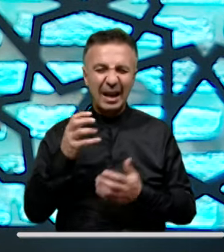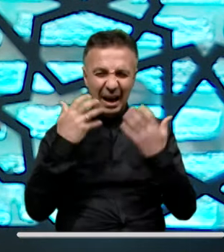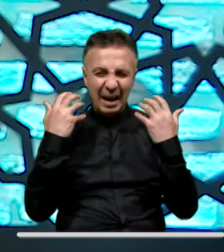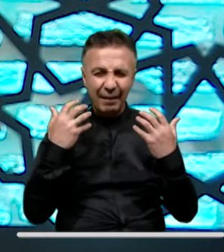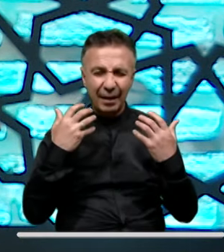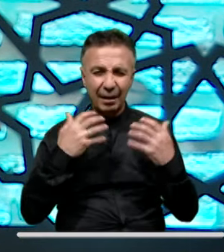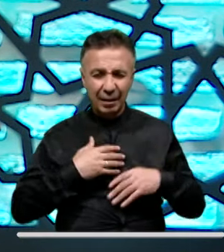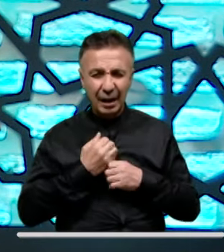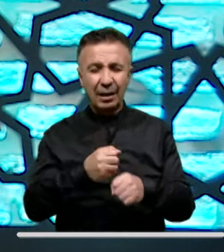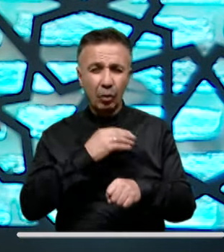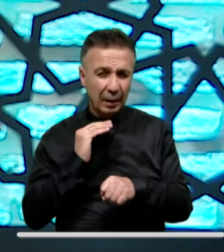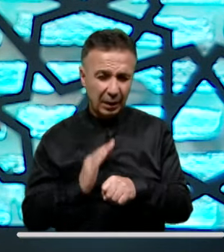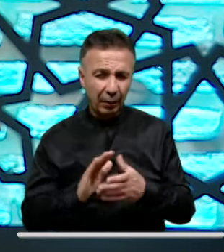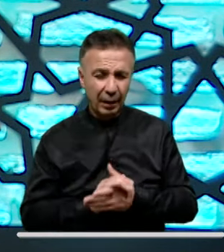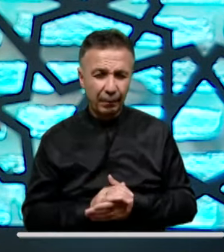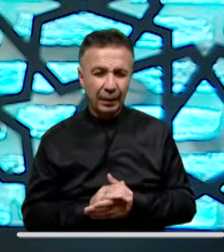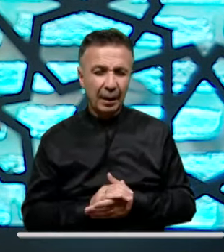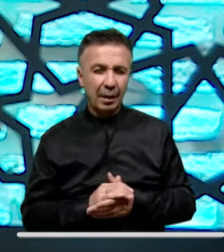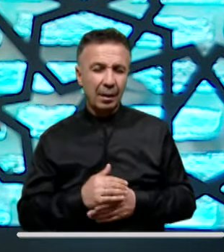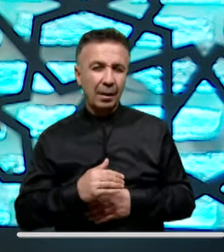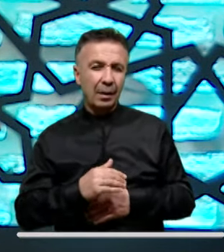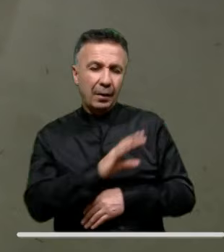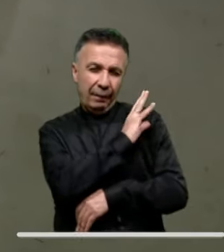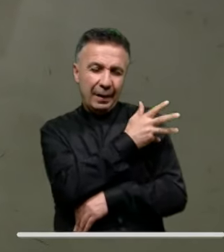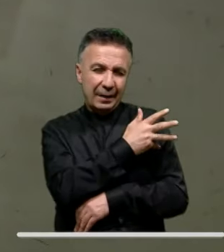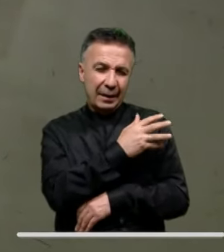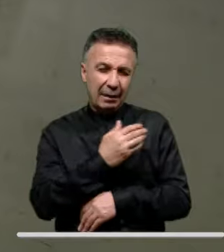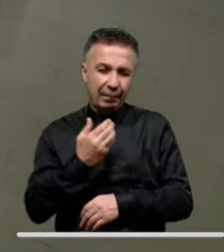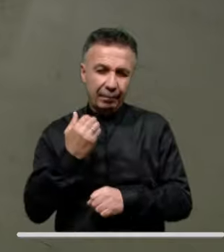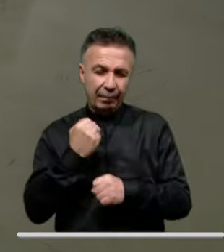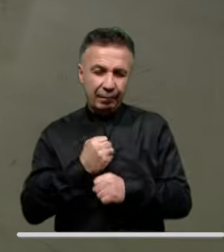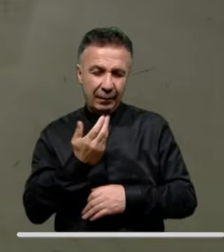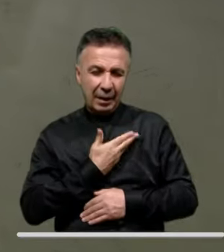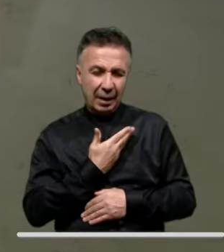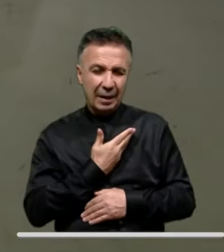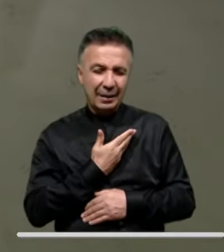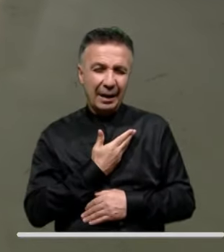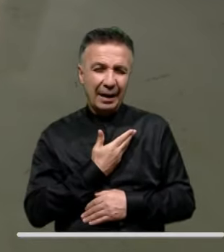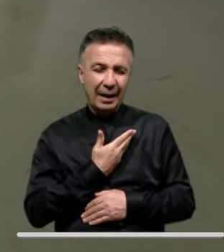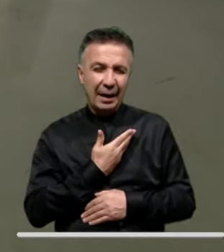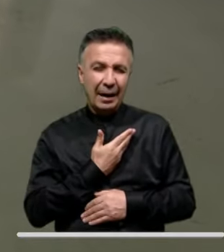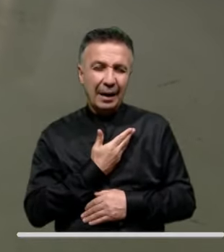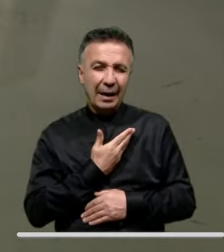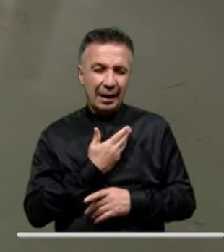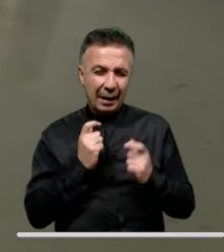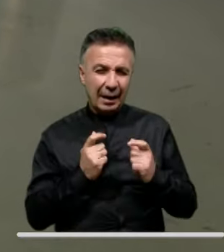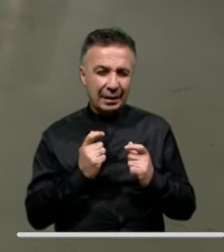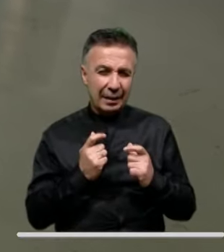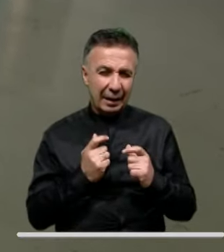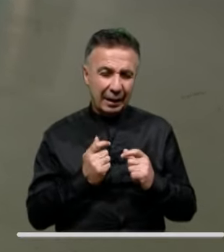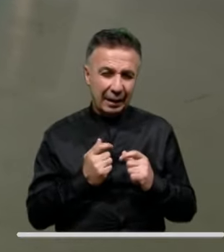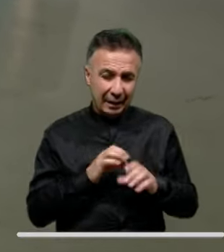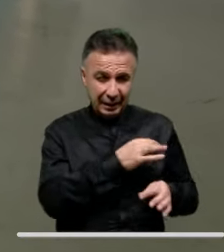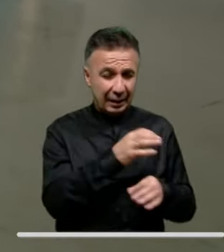Evet. Gaziye versem cinayetin şeyine kabul olur mu? Tamam. Hemen soralım. Ellerinden öpüyorum.